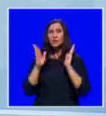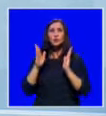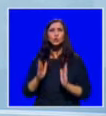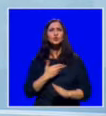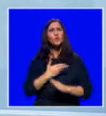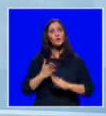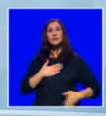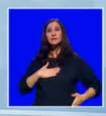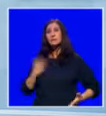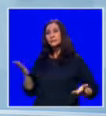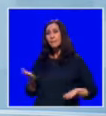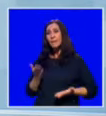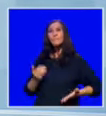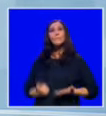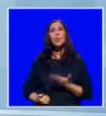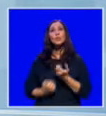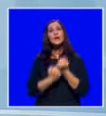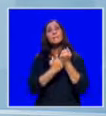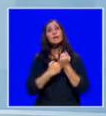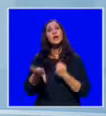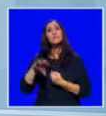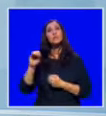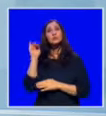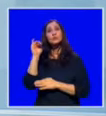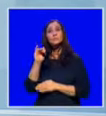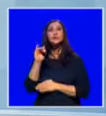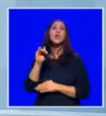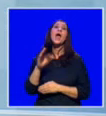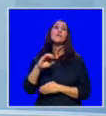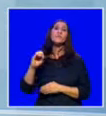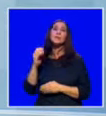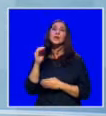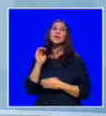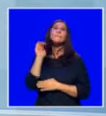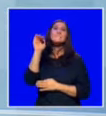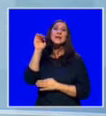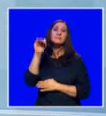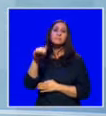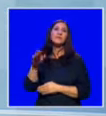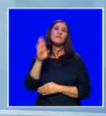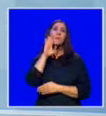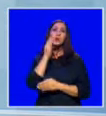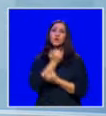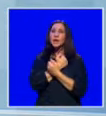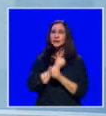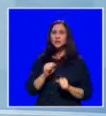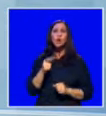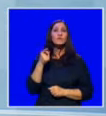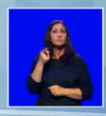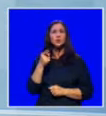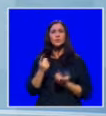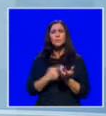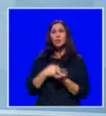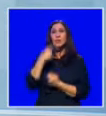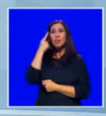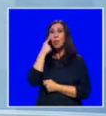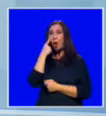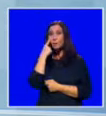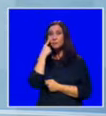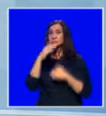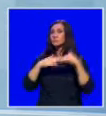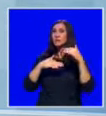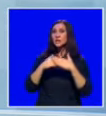категорично винаги сме подкрепили европейското бъдеще, европейската перспектива на Босна и Херцеговина. Така че този пореден опит